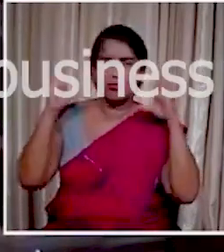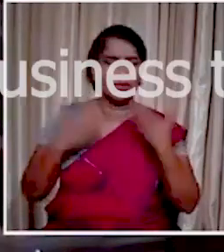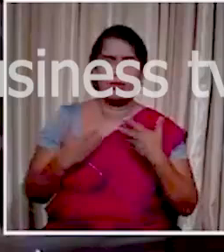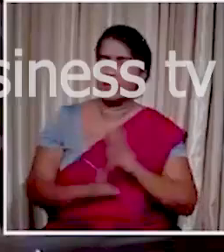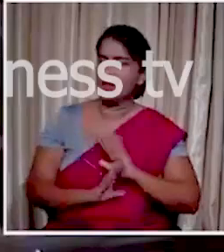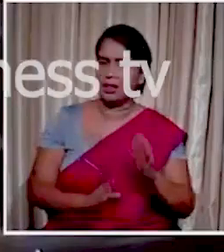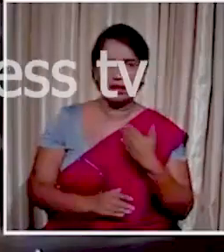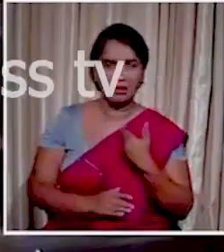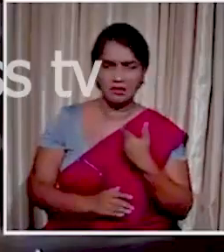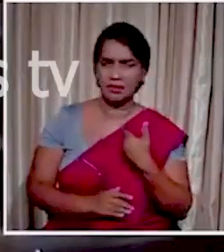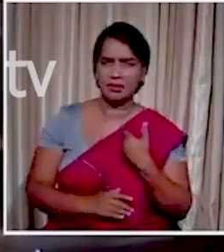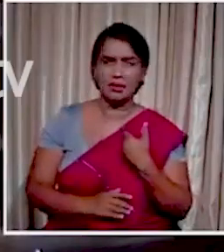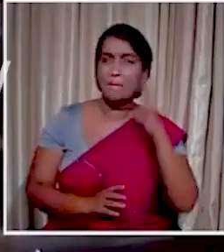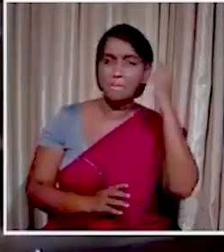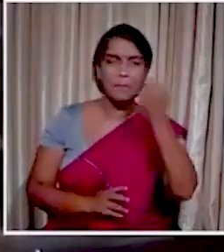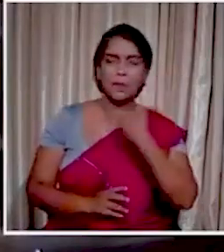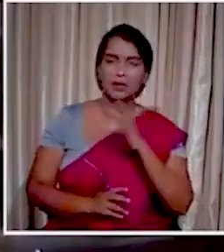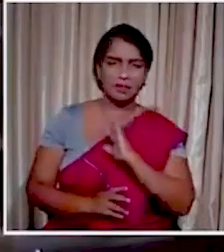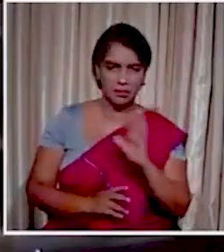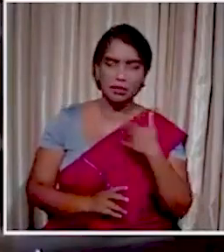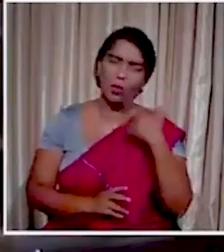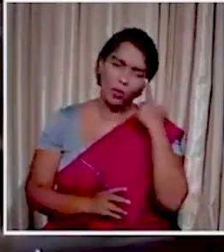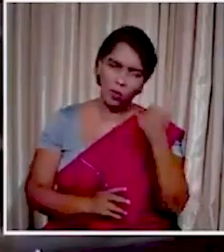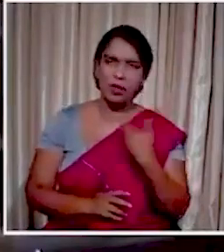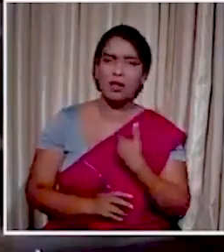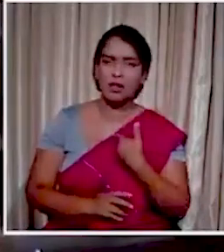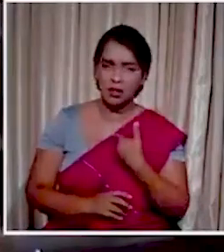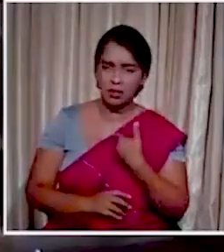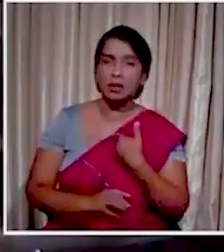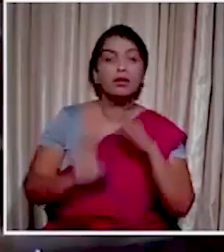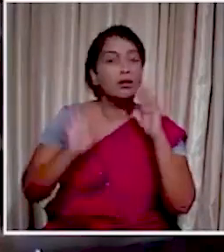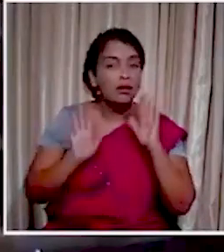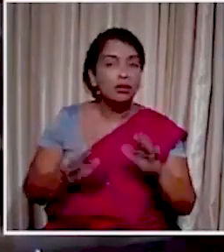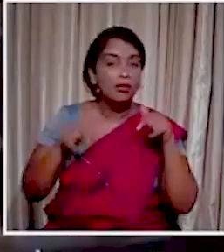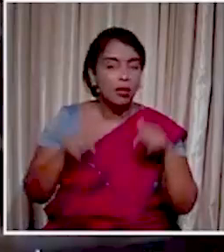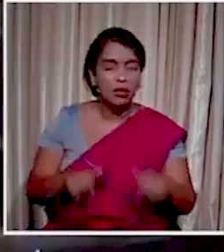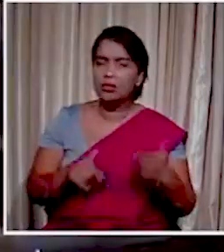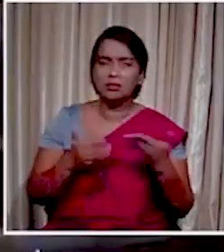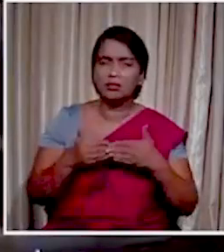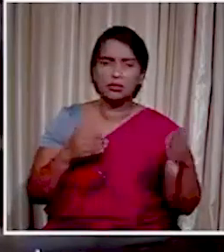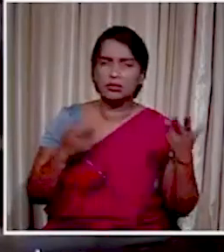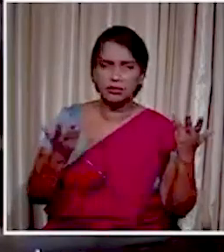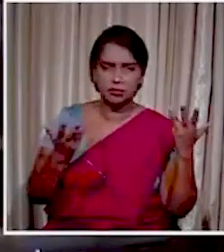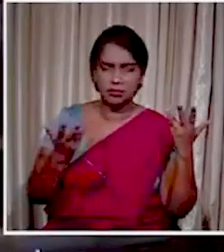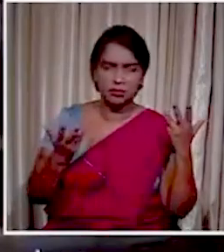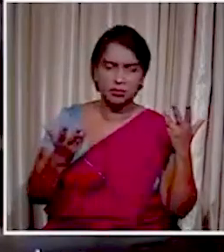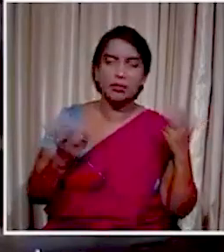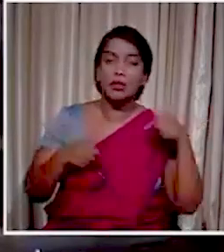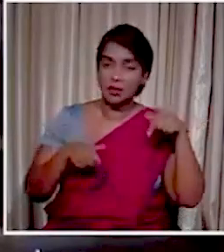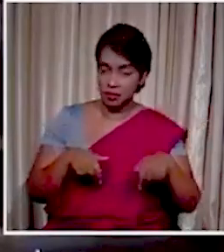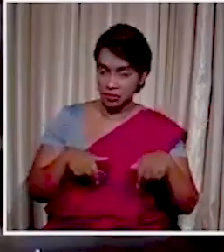වික්ෂිප්තභාවයටපත් වෙන ප්‍රතිඵලයක් නොවෙනි ආයක දන්න හැබැයි මොකද්ද අද අපිට ඇති වී තිබෙන්නේ